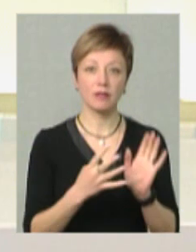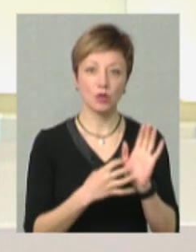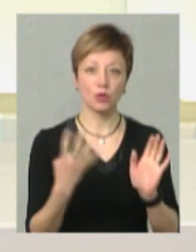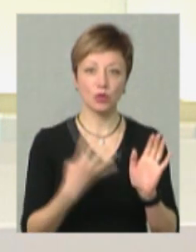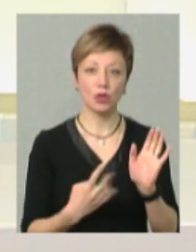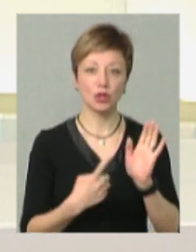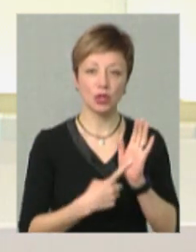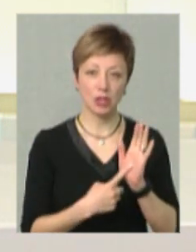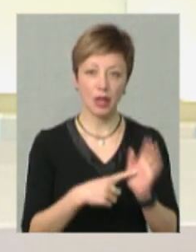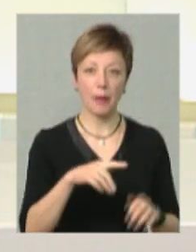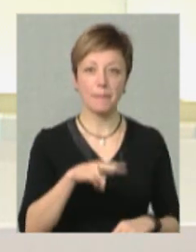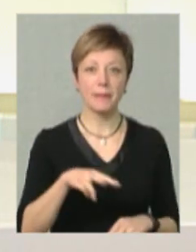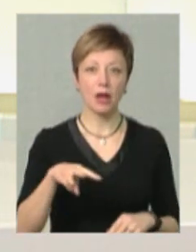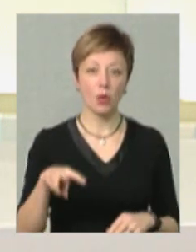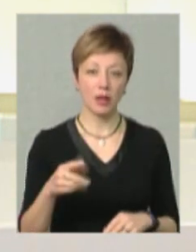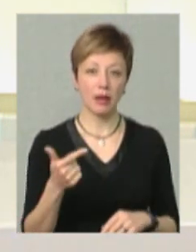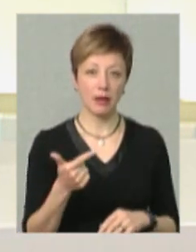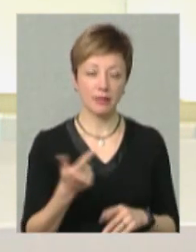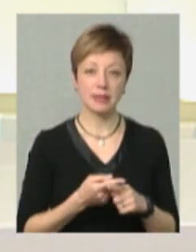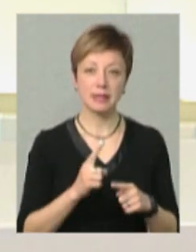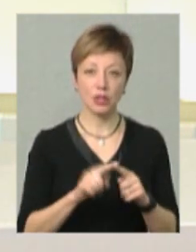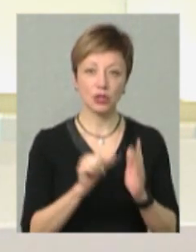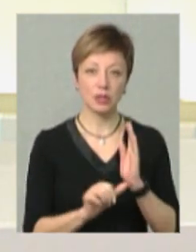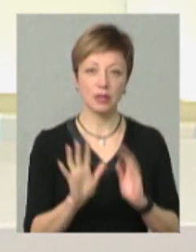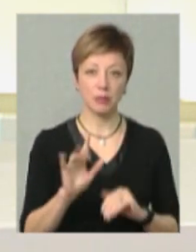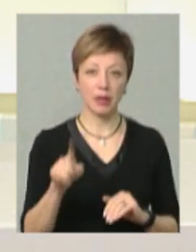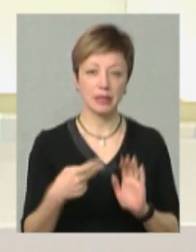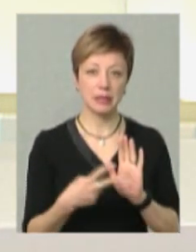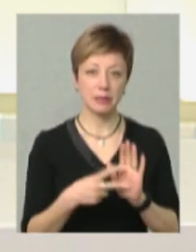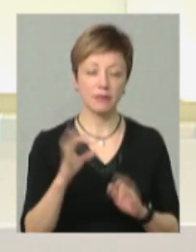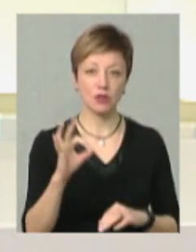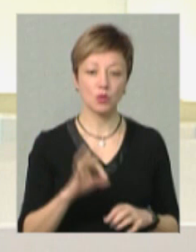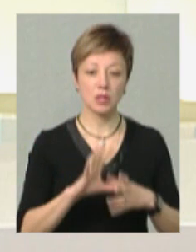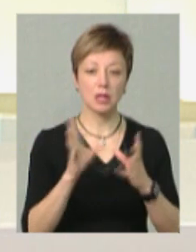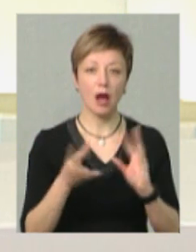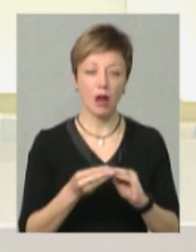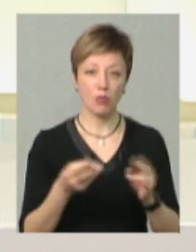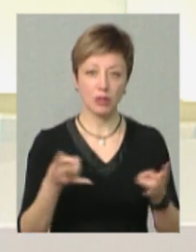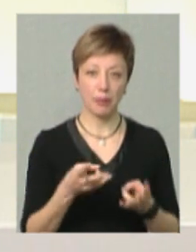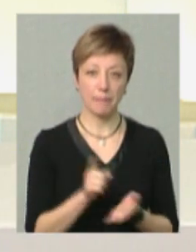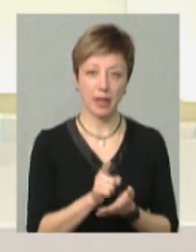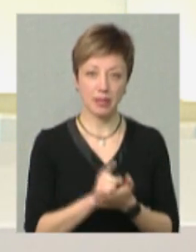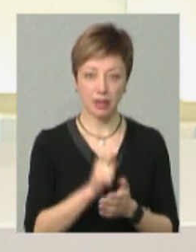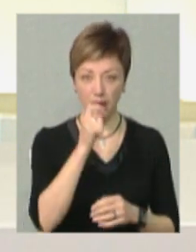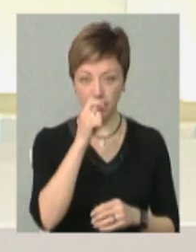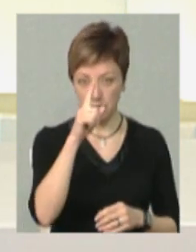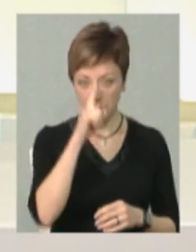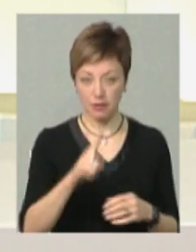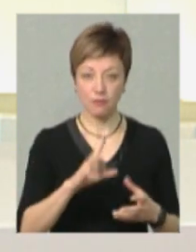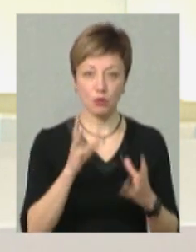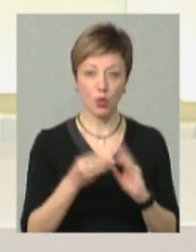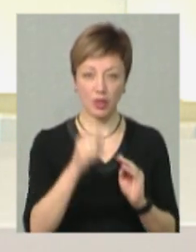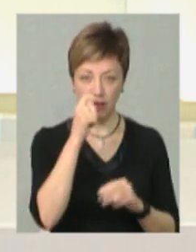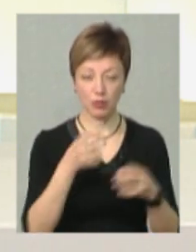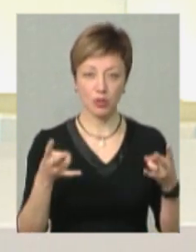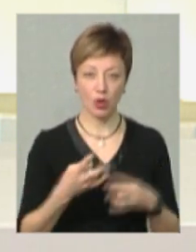946 мільйонів гривень. Це складає 65,7% від загальної потреби пенсії на квітень місяць. Всього на квітень